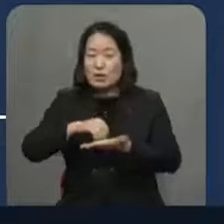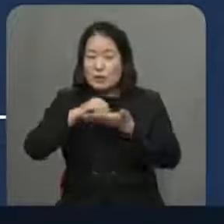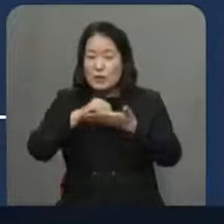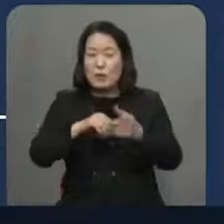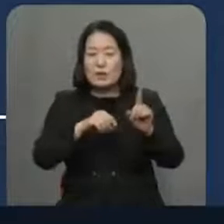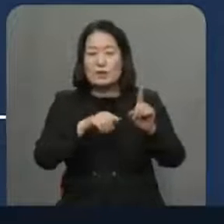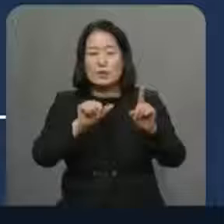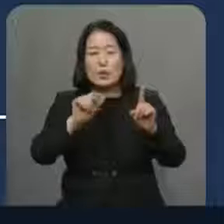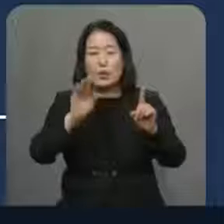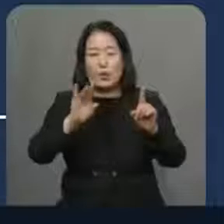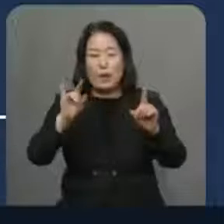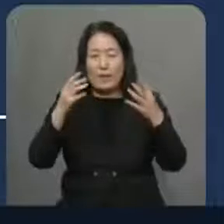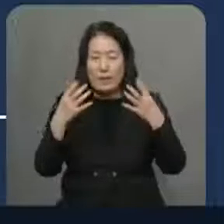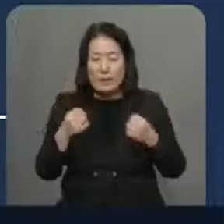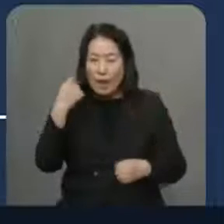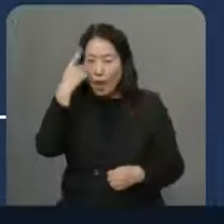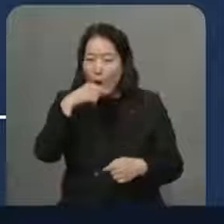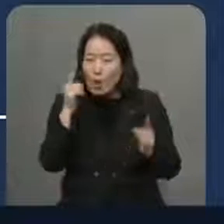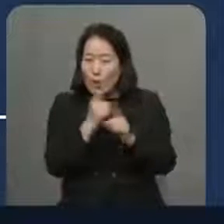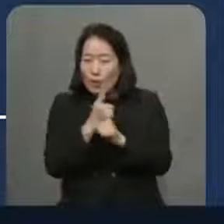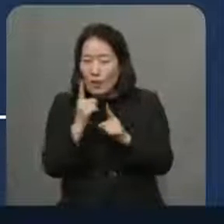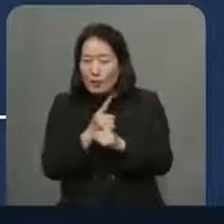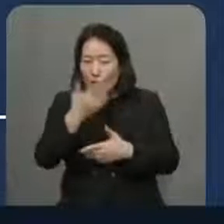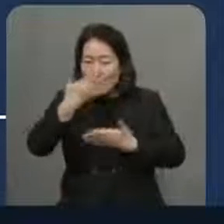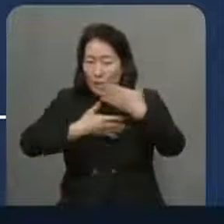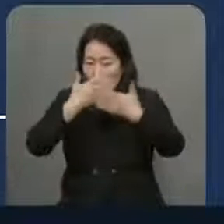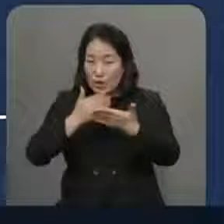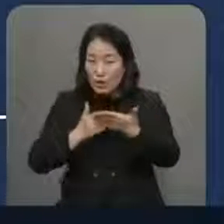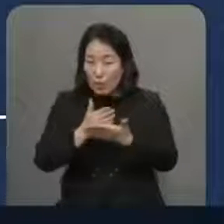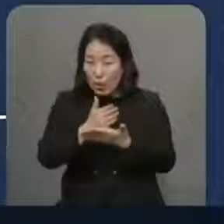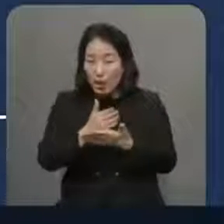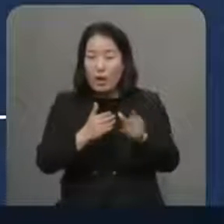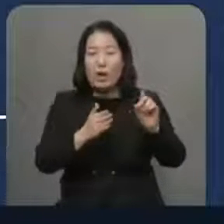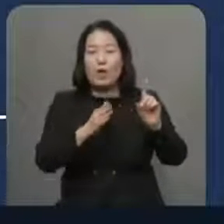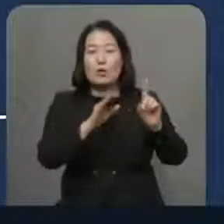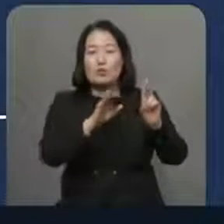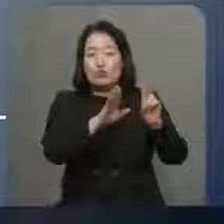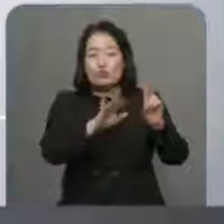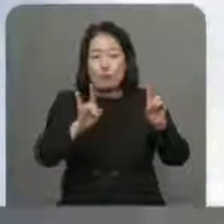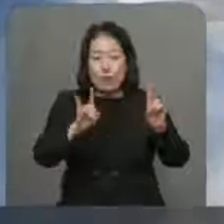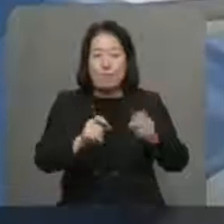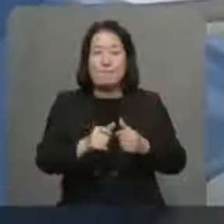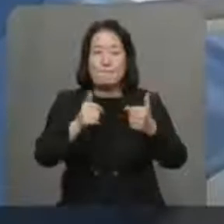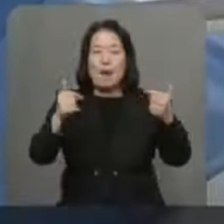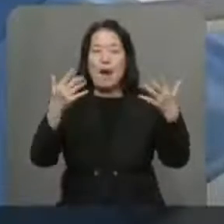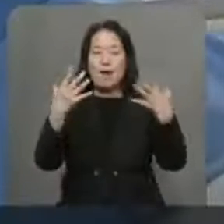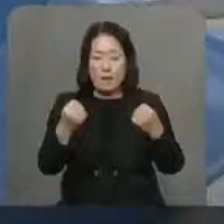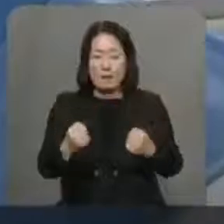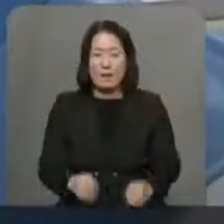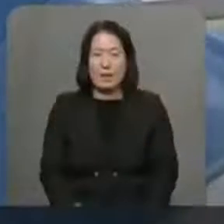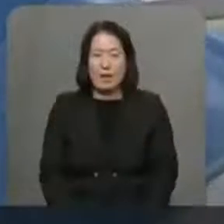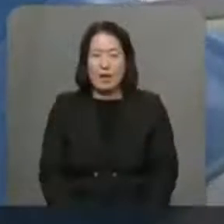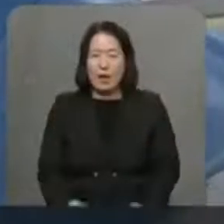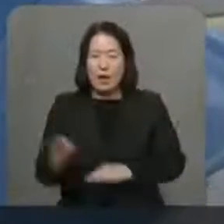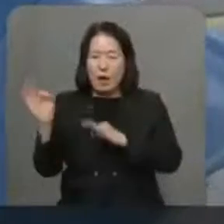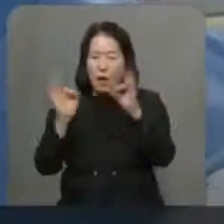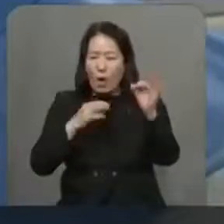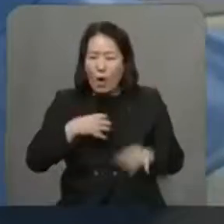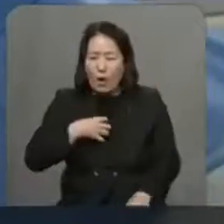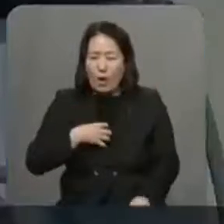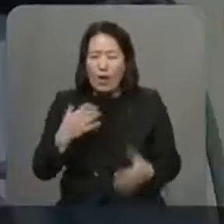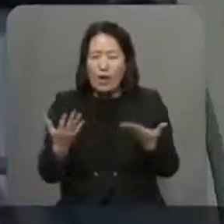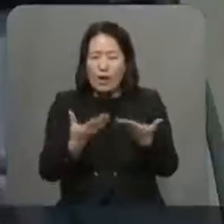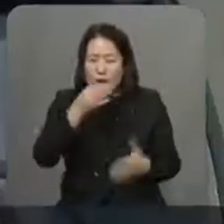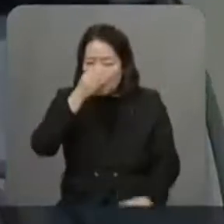많았고 성형외과와 영상의학과엔 지원자 정원에 2배나 몰렸습니다. 사고 위험이 크거나 업무